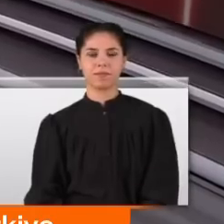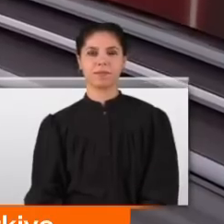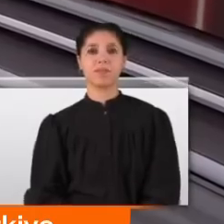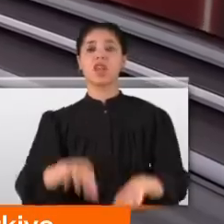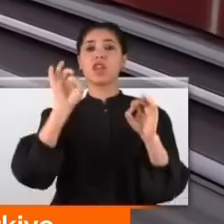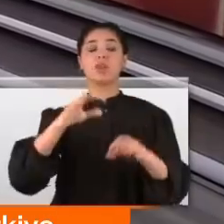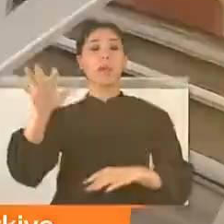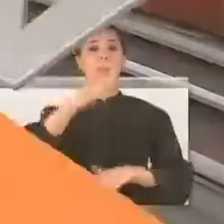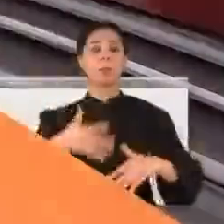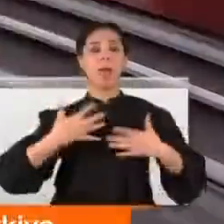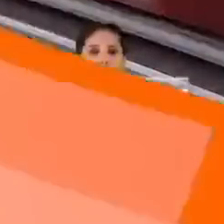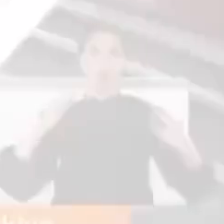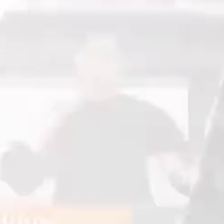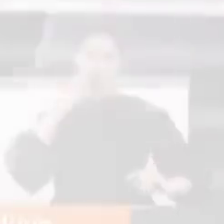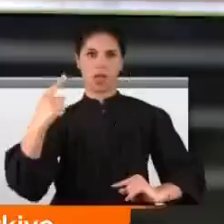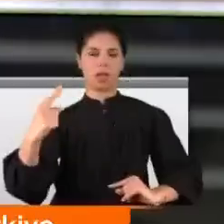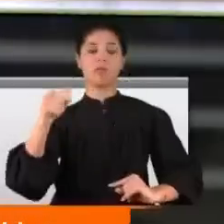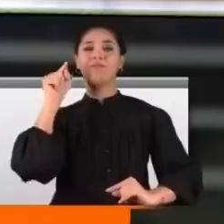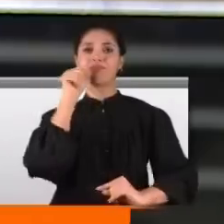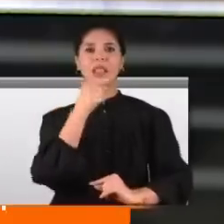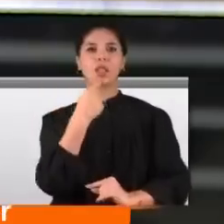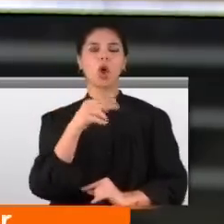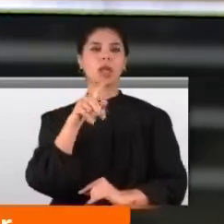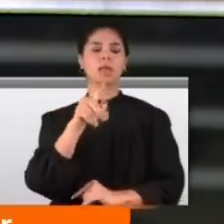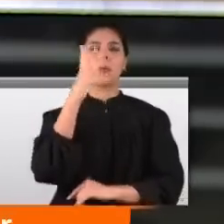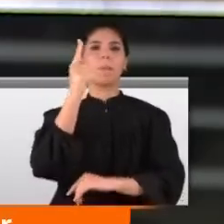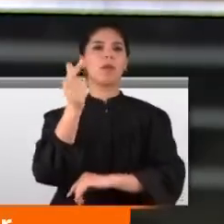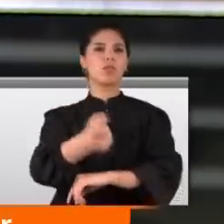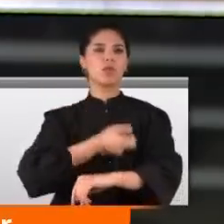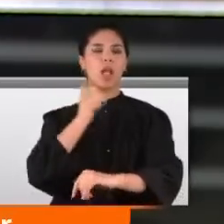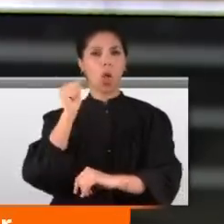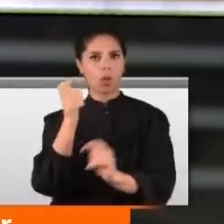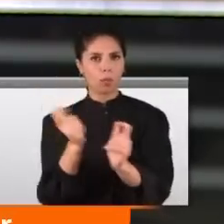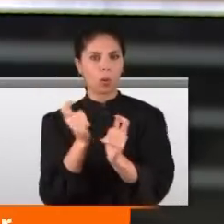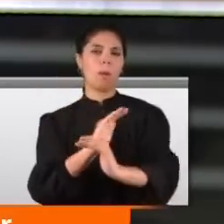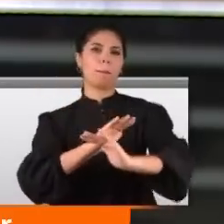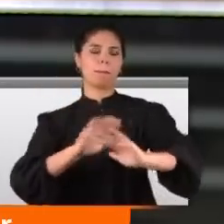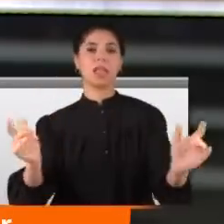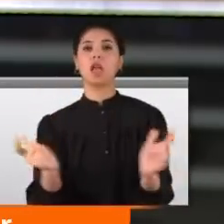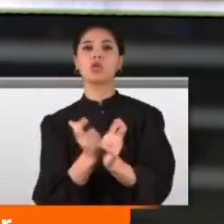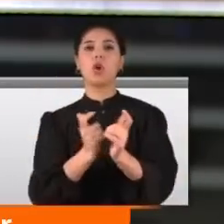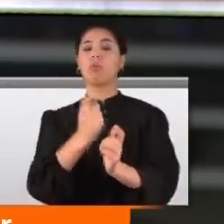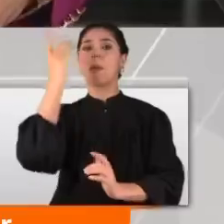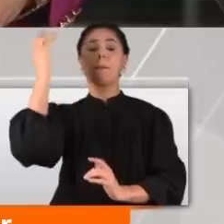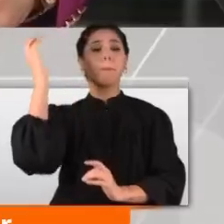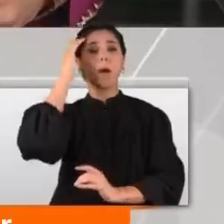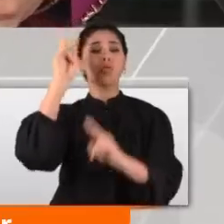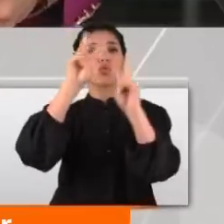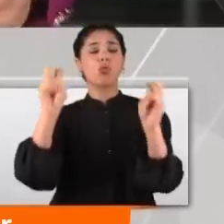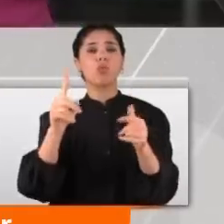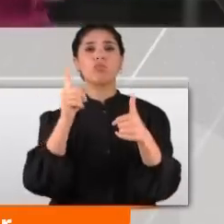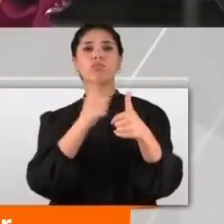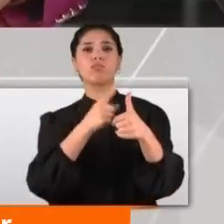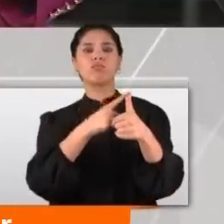Gözler külliyedeydi Cem Öğretir. Sizin de söylediğiniz gibi 5,5 saatlik o kritik toplantı sona erdi. Toplantının öncelikli gündem başlıklarından bir tanesi